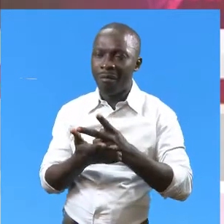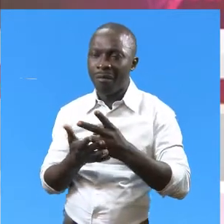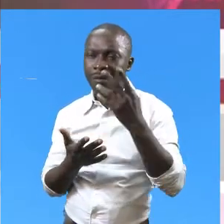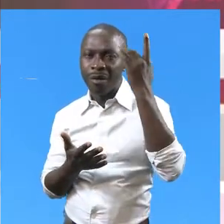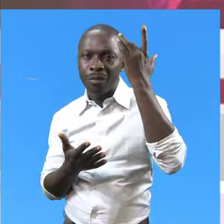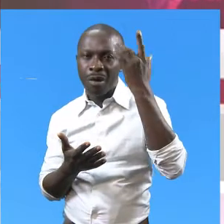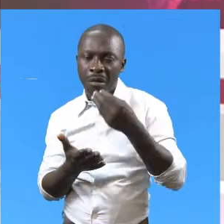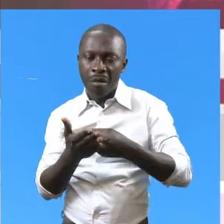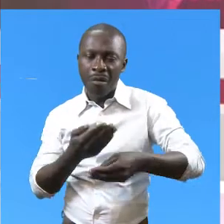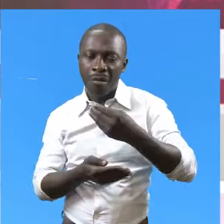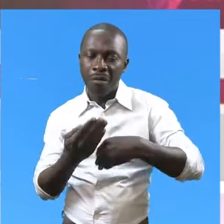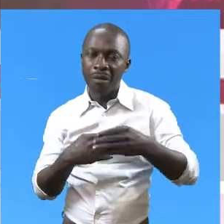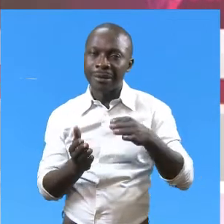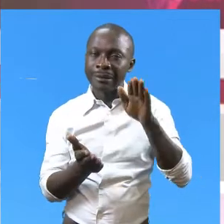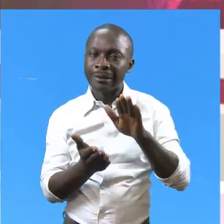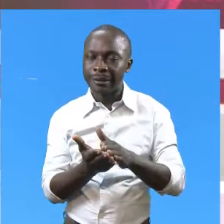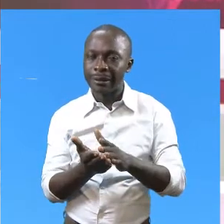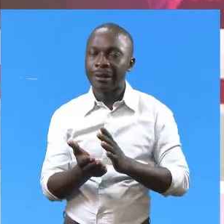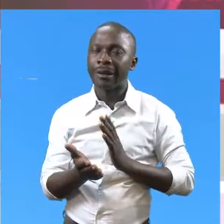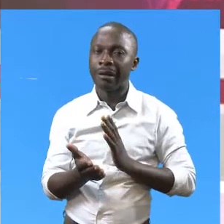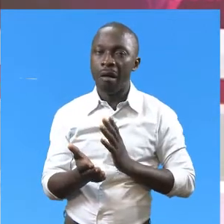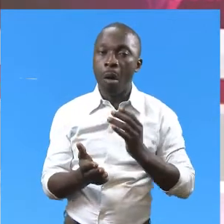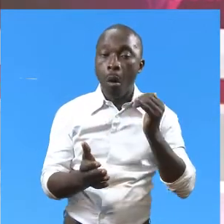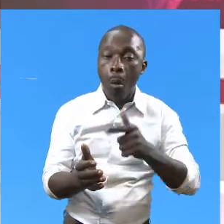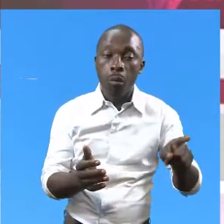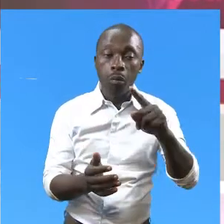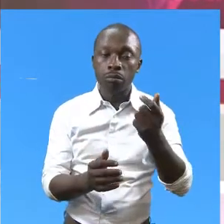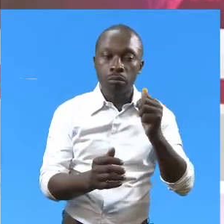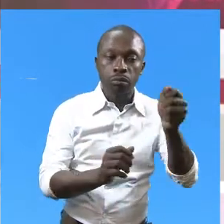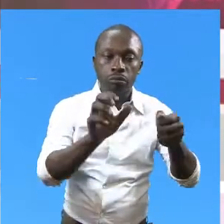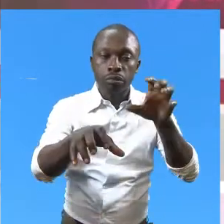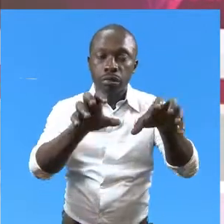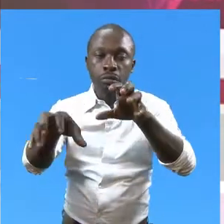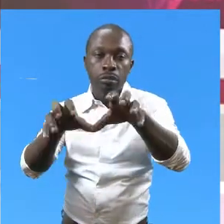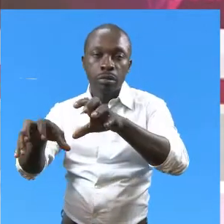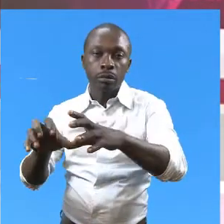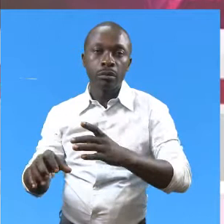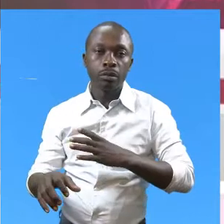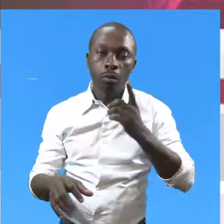ces projets et programmes d'investissement public devait générer 231